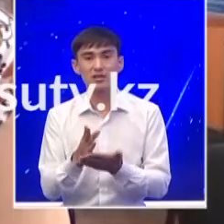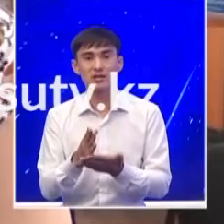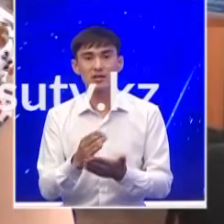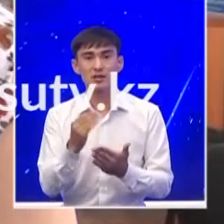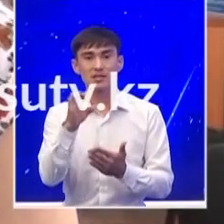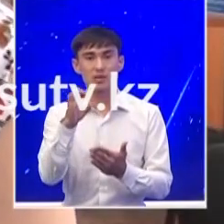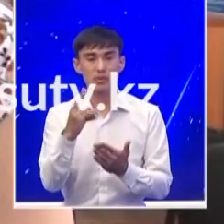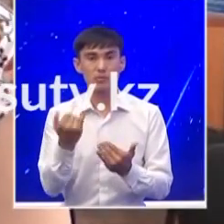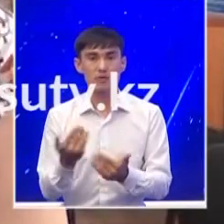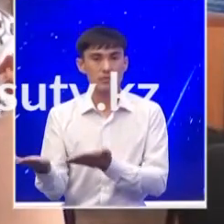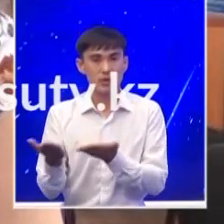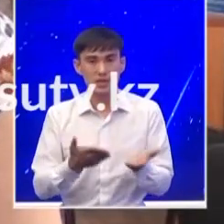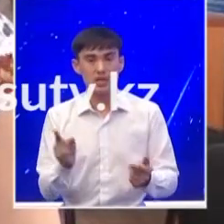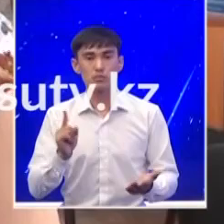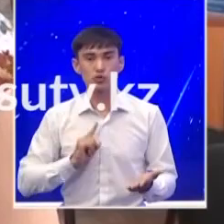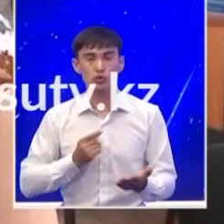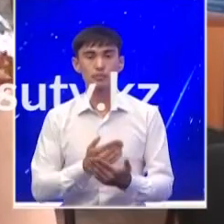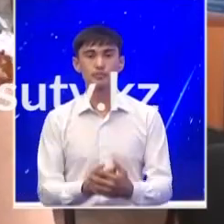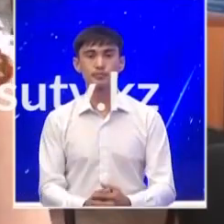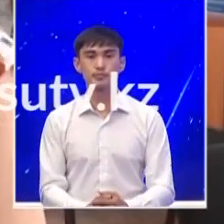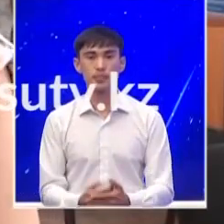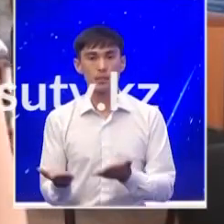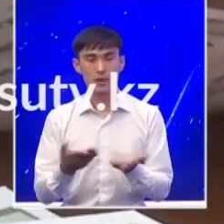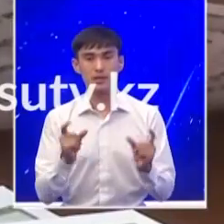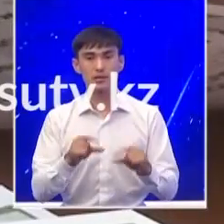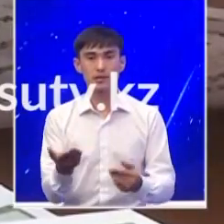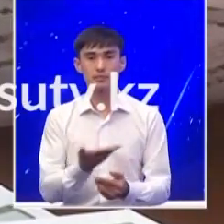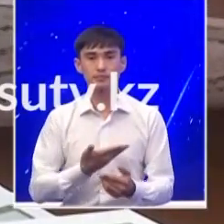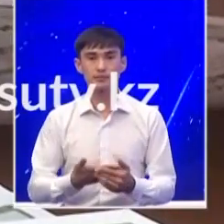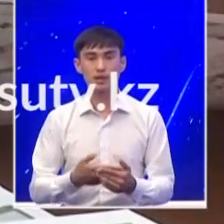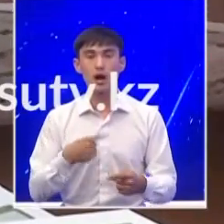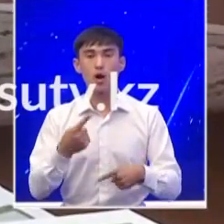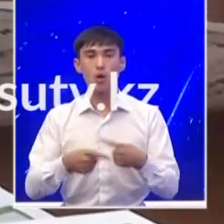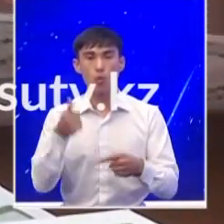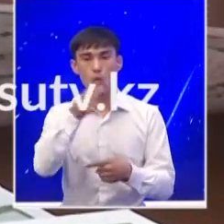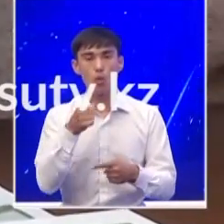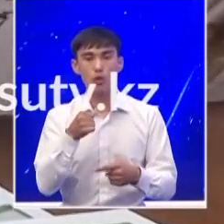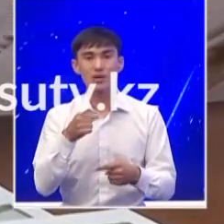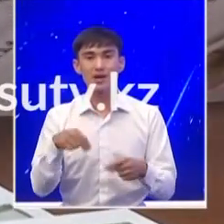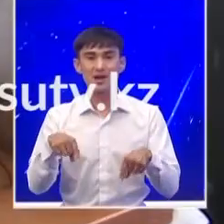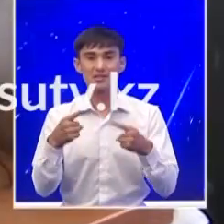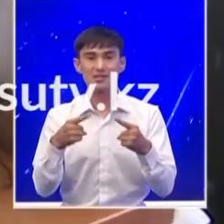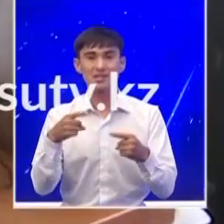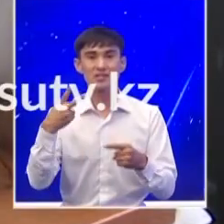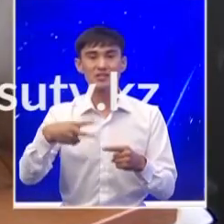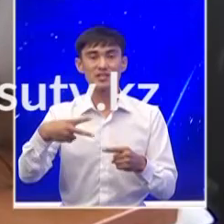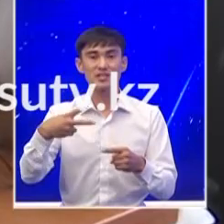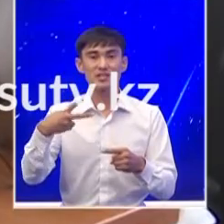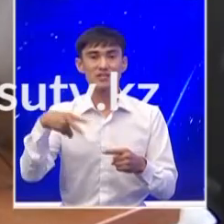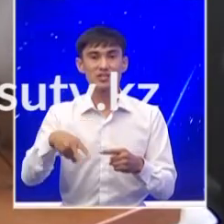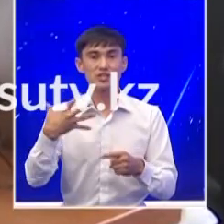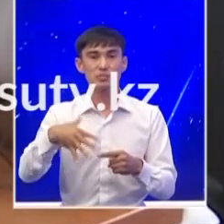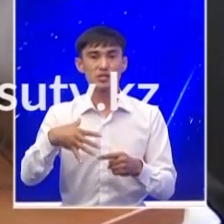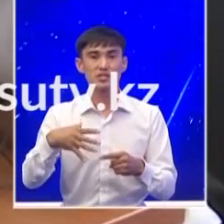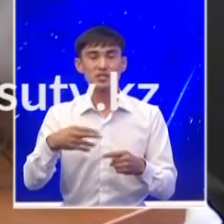мы вас приглашаем, ждем. Приходите к нам. За годы реализации проект «Серпын-2050» стал эффективным